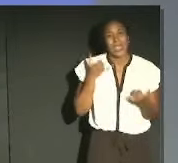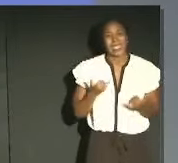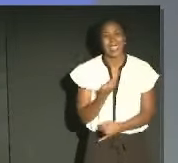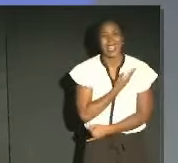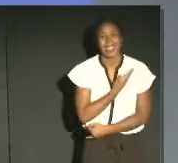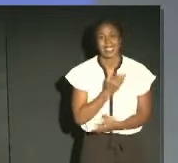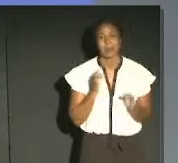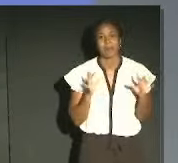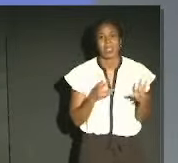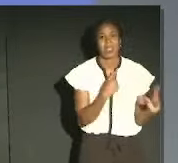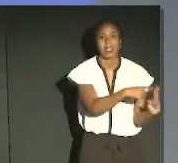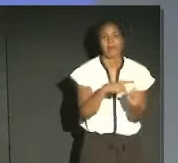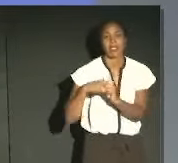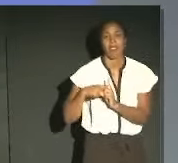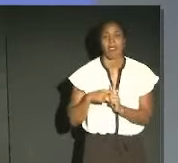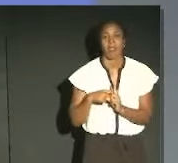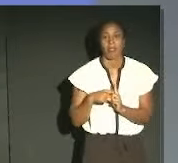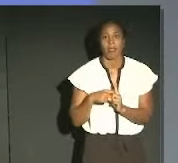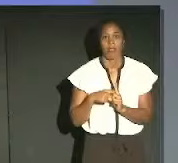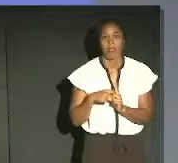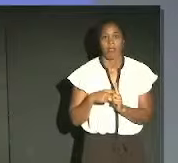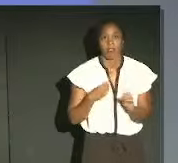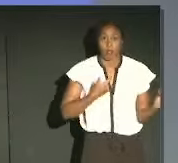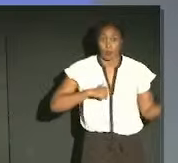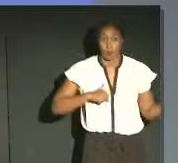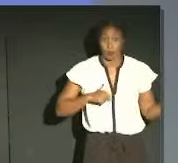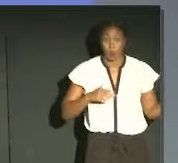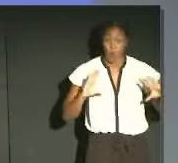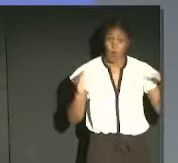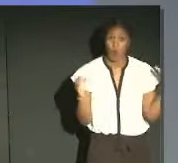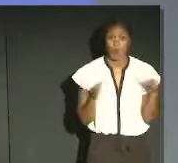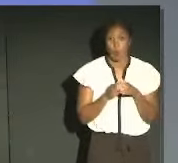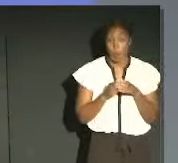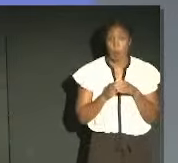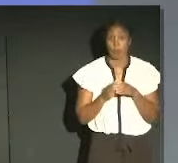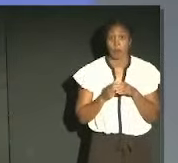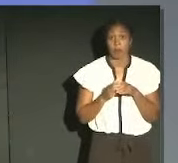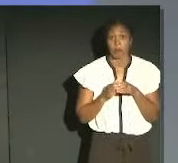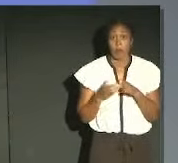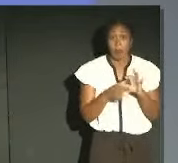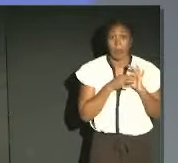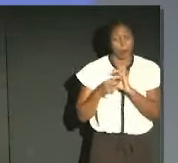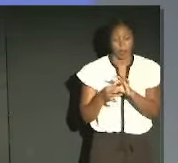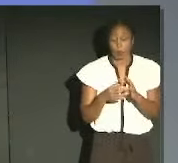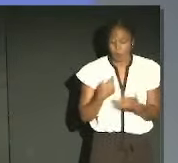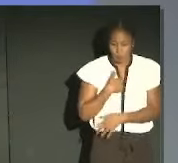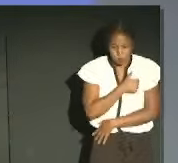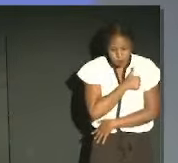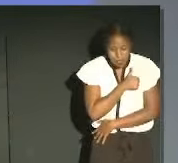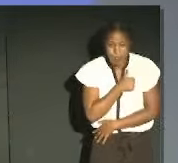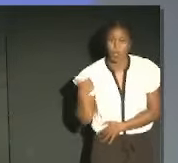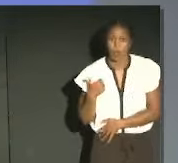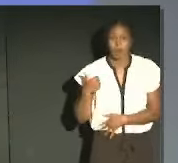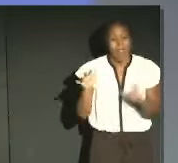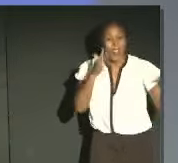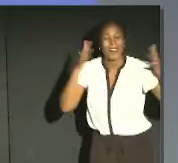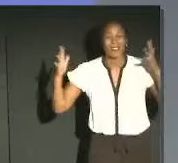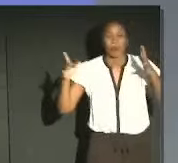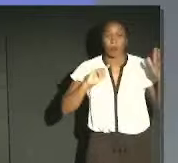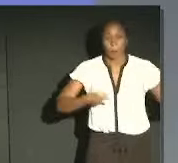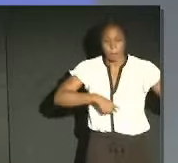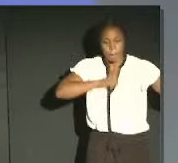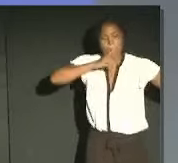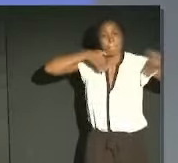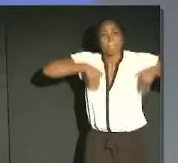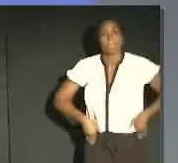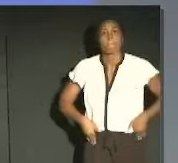fiers d'être le seul groupe parlementaire qui a refusé d'applaudir le soutien inconditionnel à au gouvernement d'extrême droite